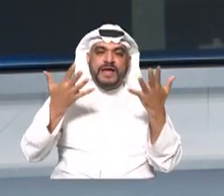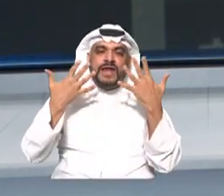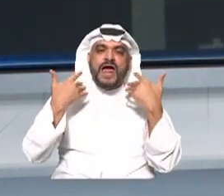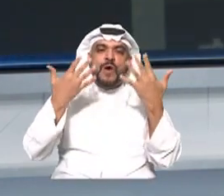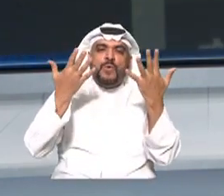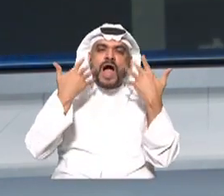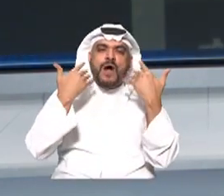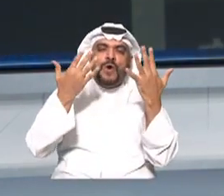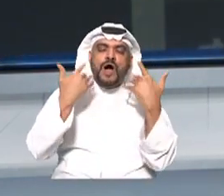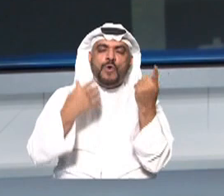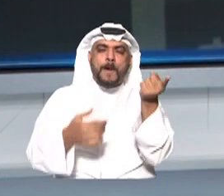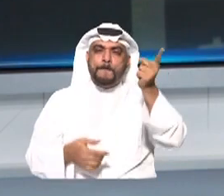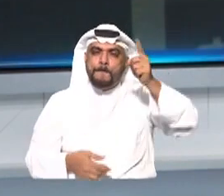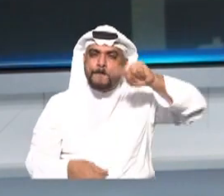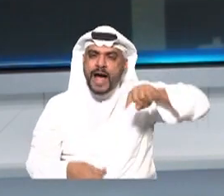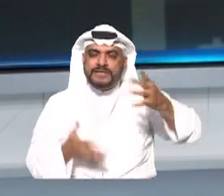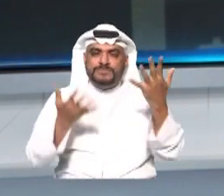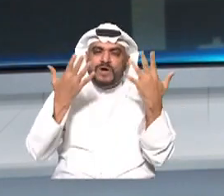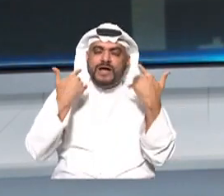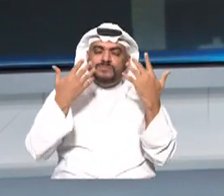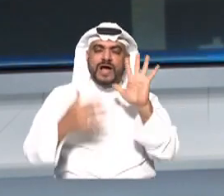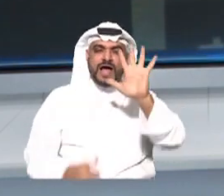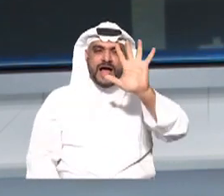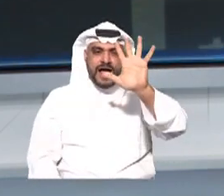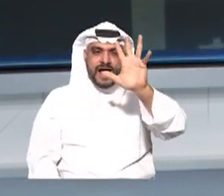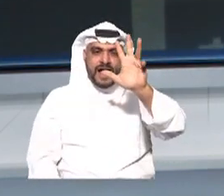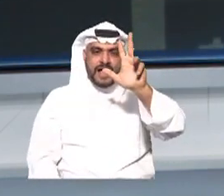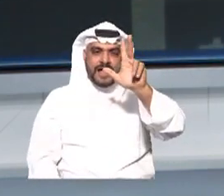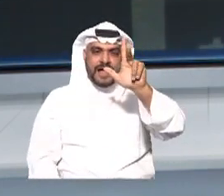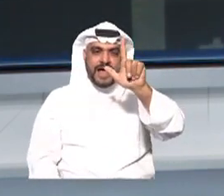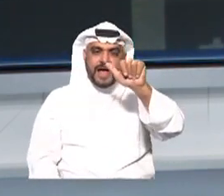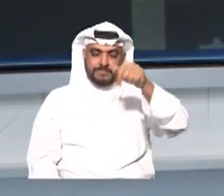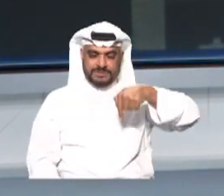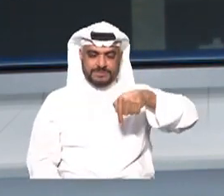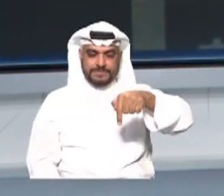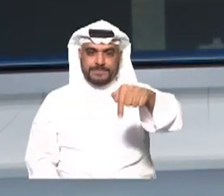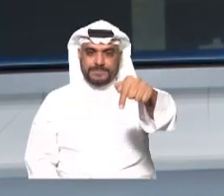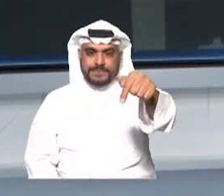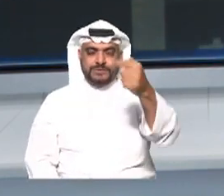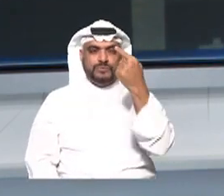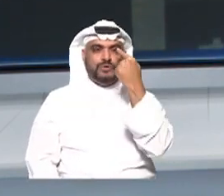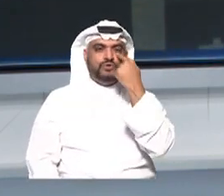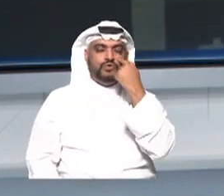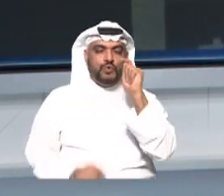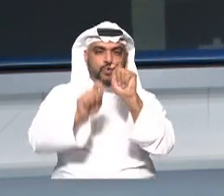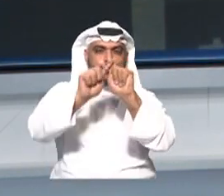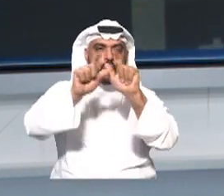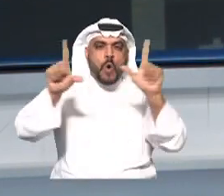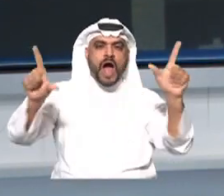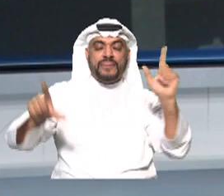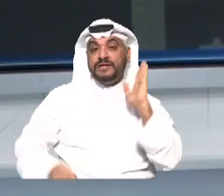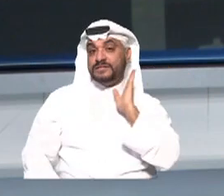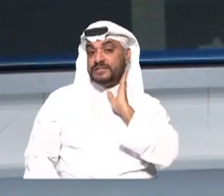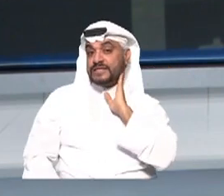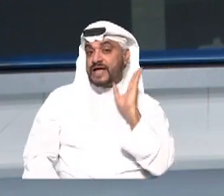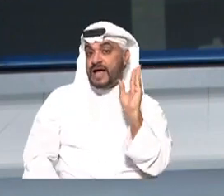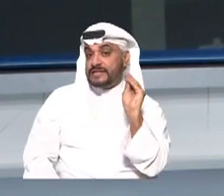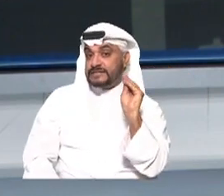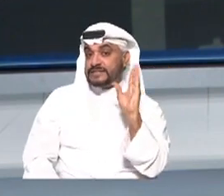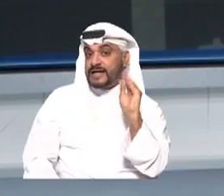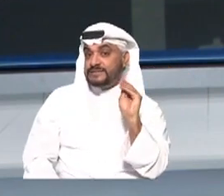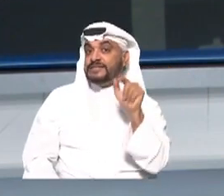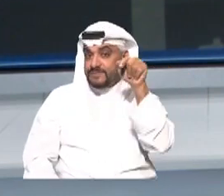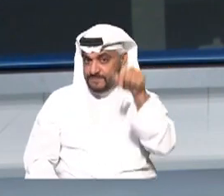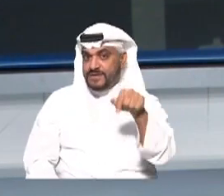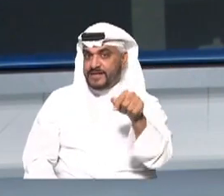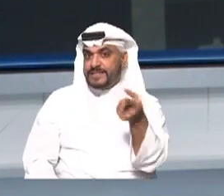للطقس المتوقع في مدينة الكويت خلال الأيام الخمسة المقبلة: الهواء الكوس راح يستمر معنا في نهار يوم الغد خفيف إلى معتدل